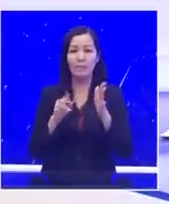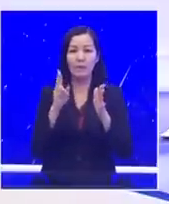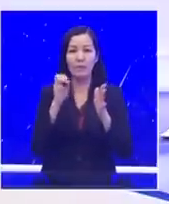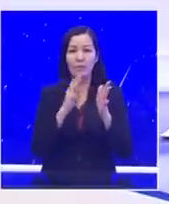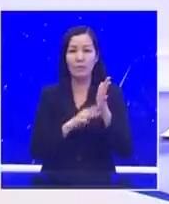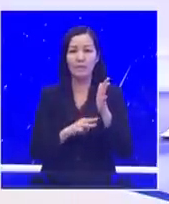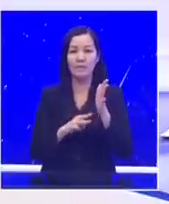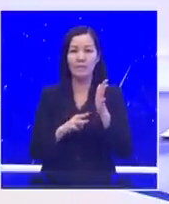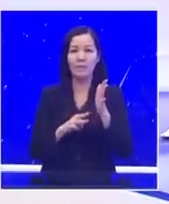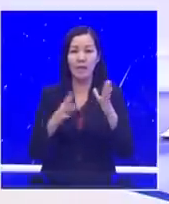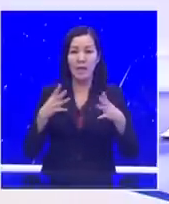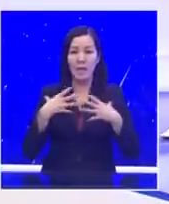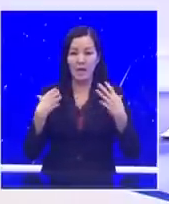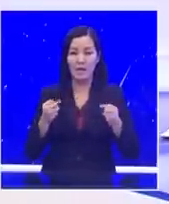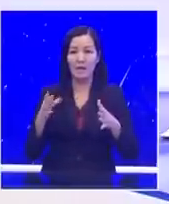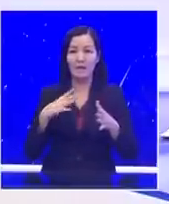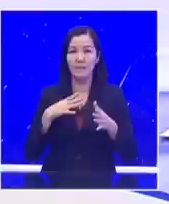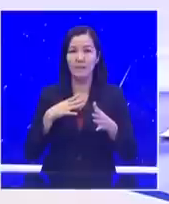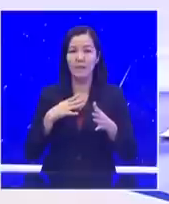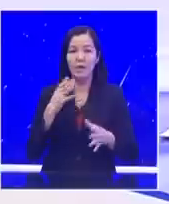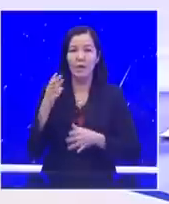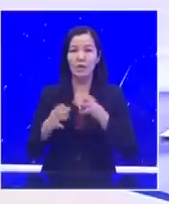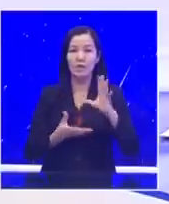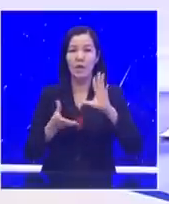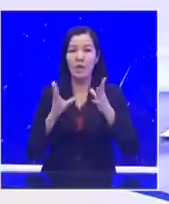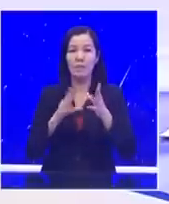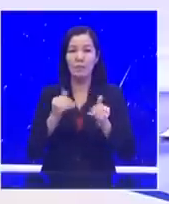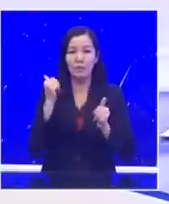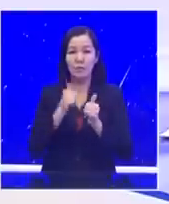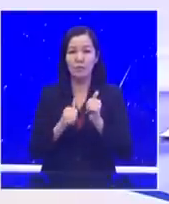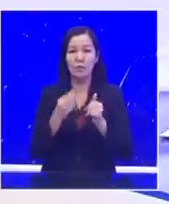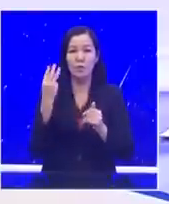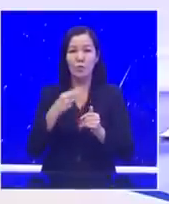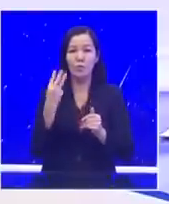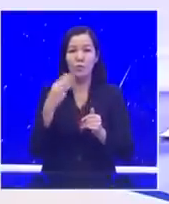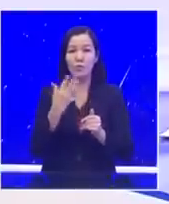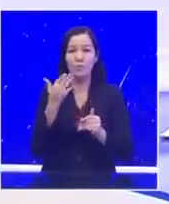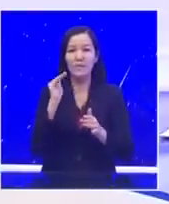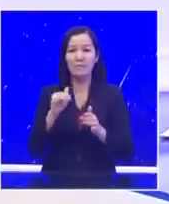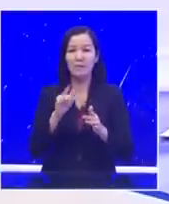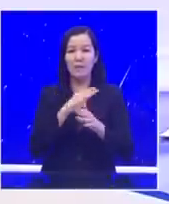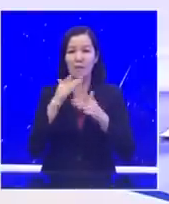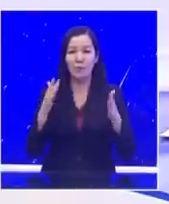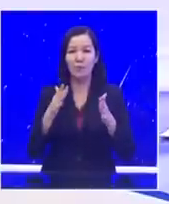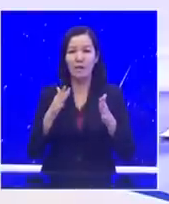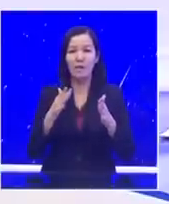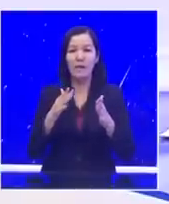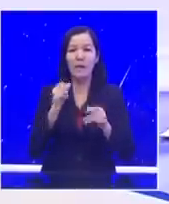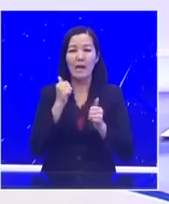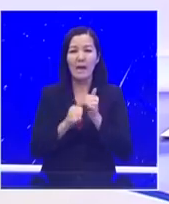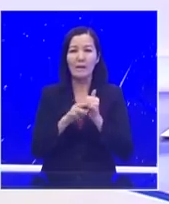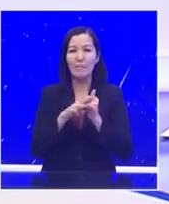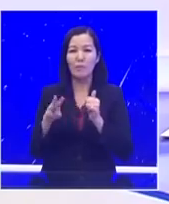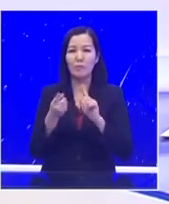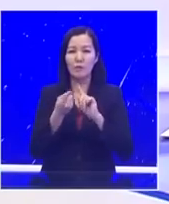181280 айығып қатарға қосылыпты. Жер жаһан бойынша күн сайын өсім 30-35 мыңнан асып тұр. Мәліметтер тіпті минут